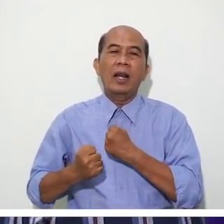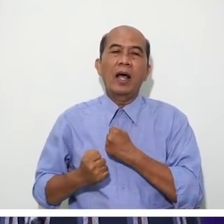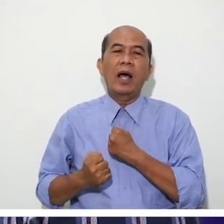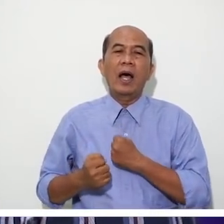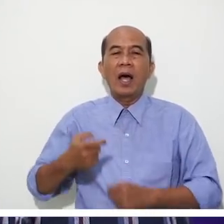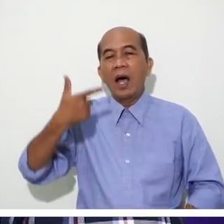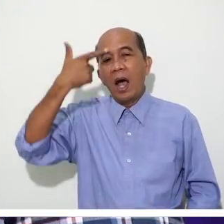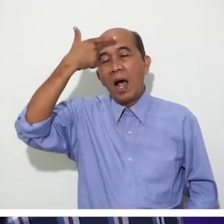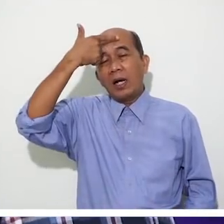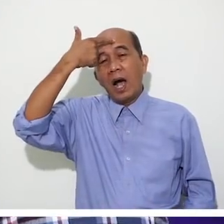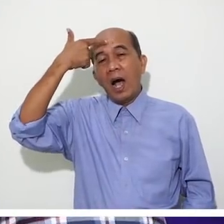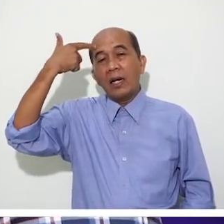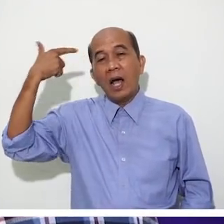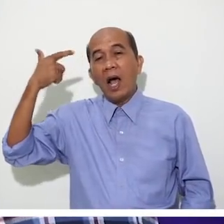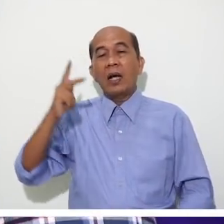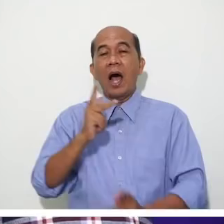tergapai.